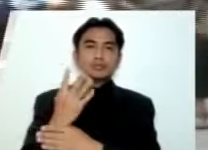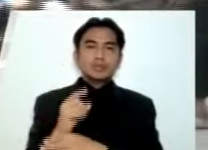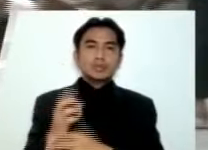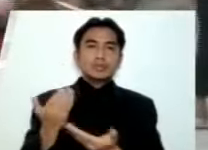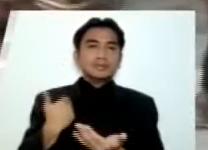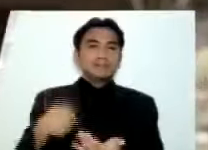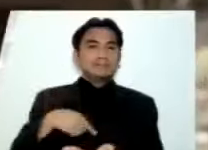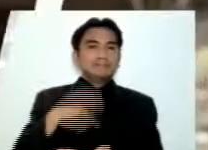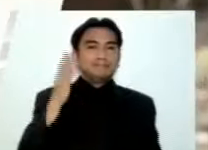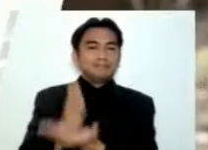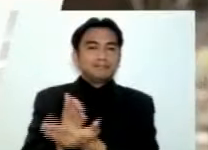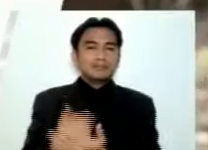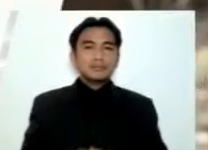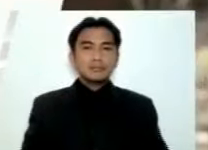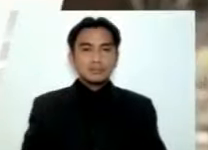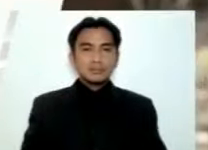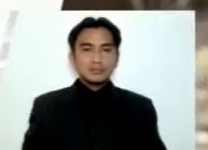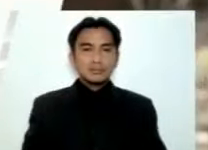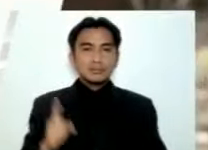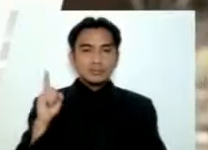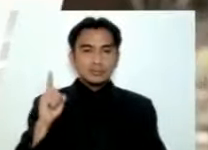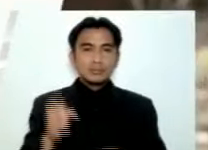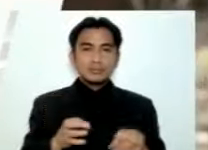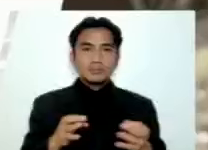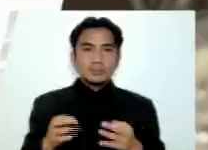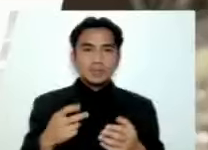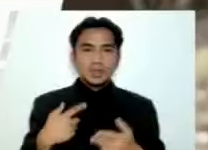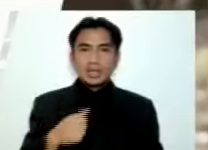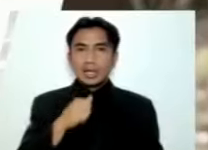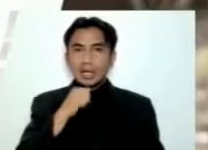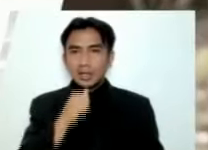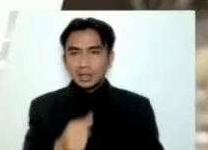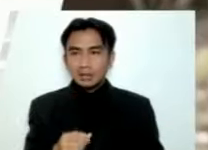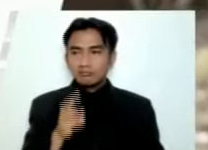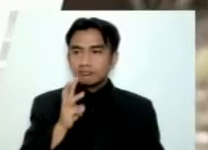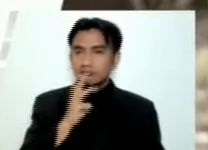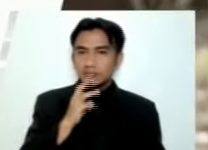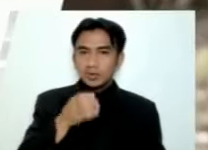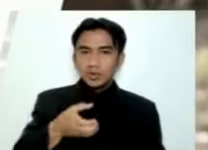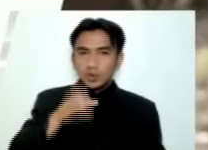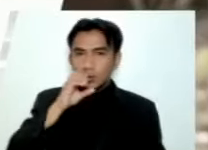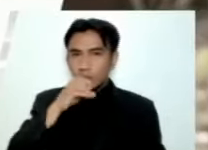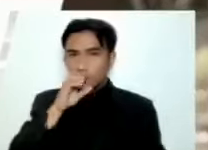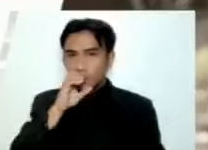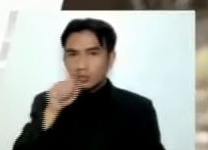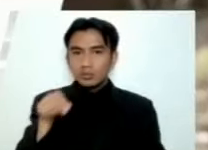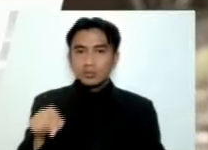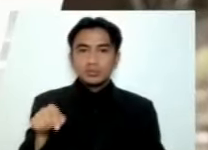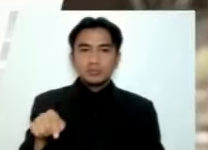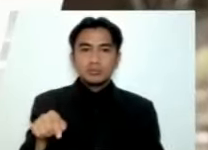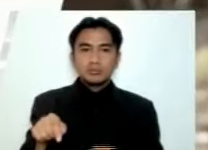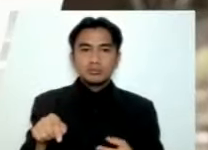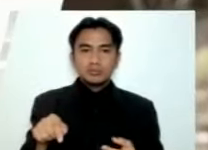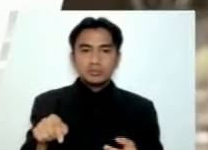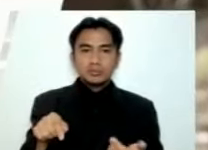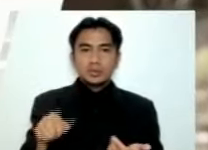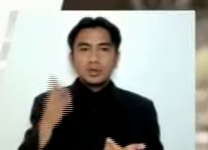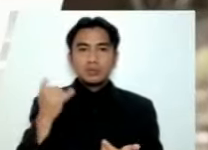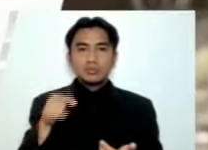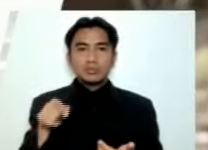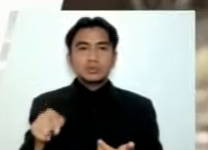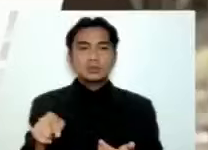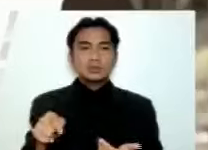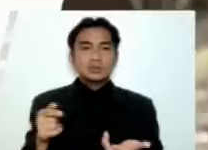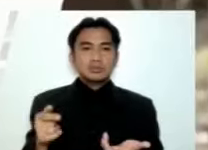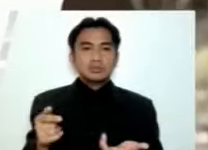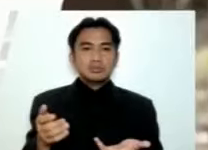Biak na Bato. Hindi lang anay mag-inom sang ginakwaan namon nga masami nga ginaimnan sang pumuluyo. Tungod nga